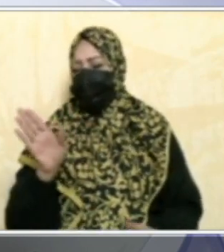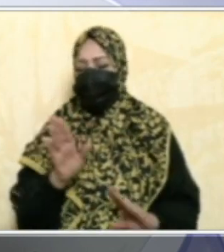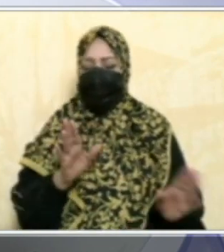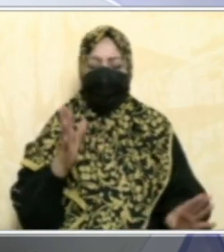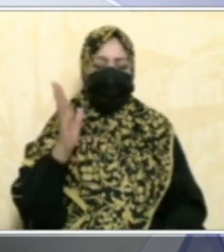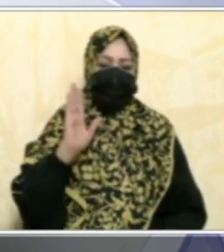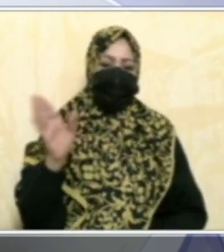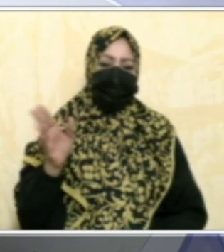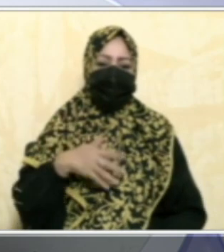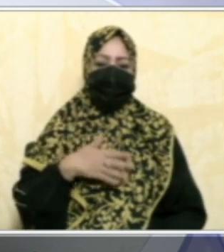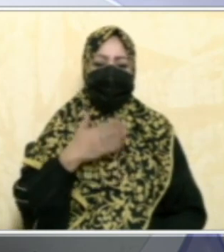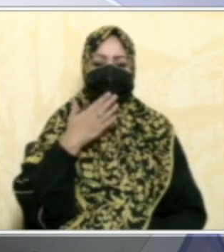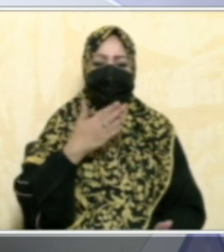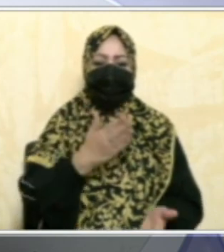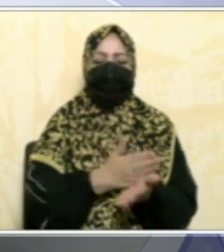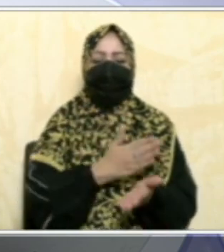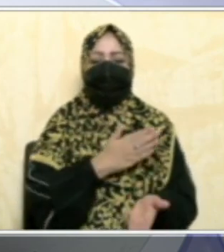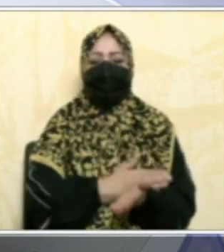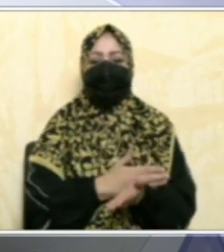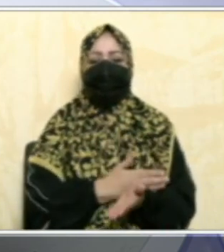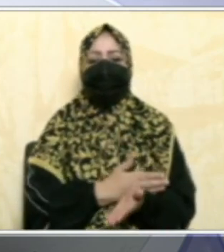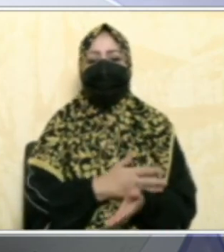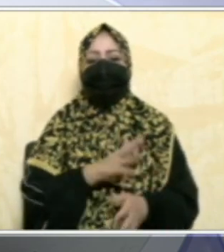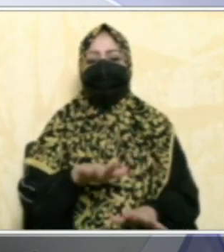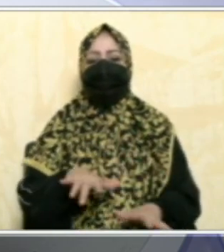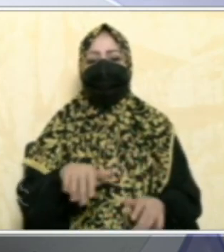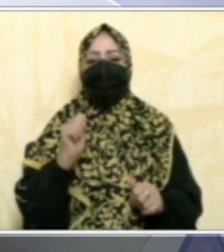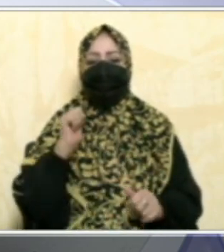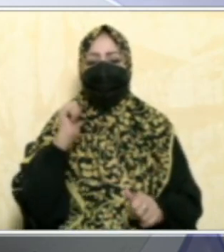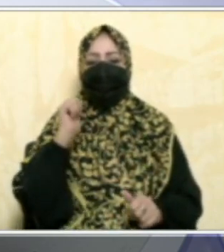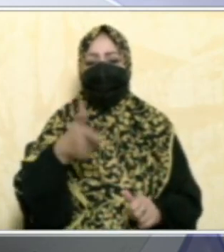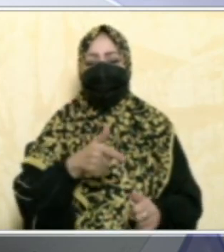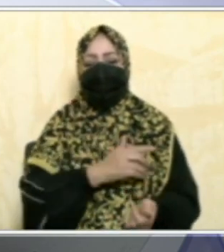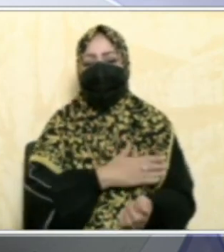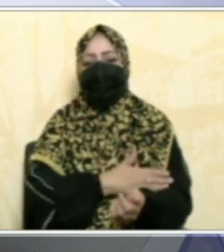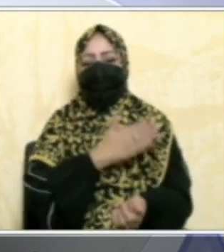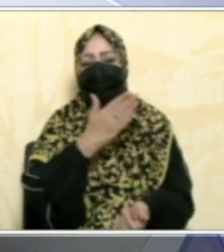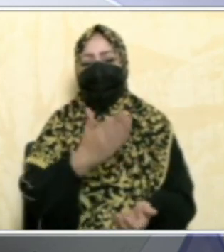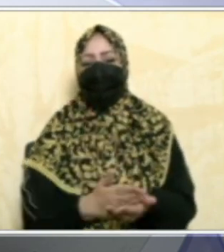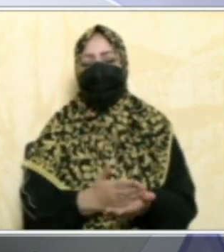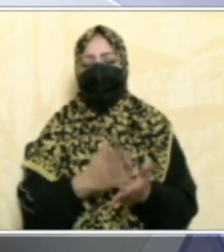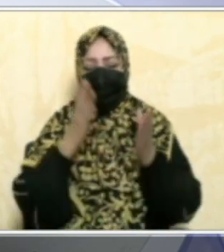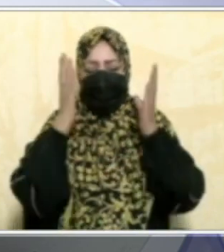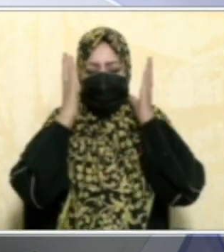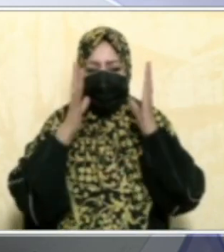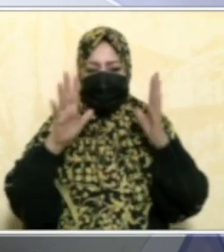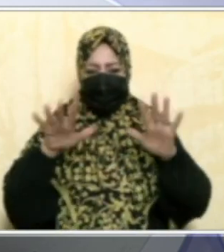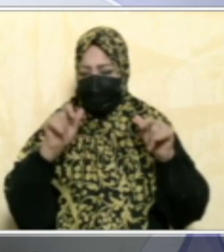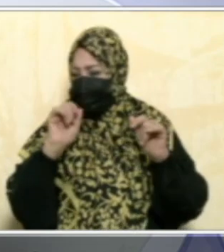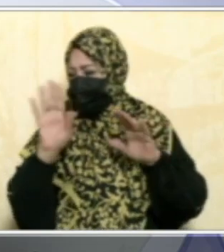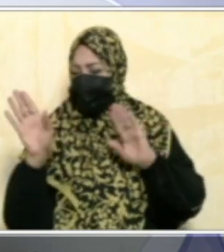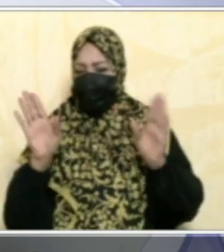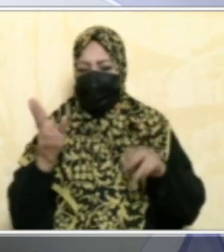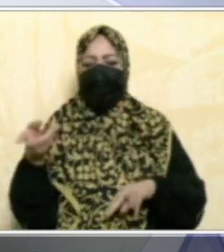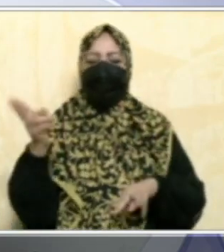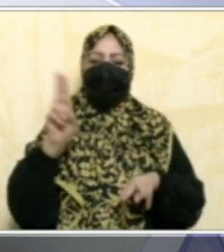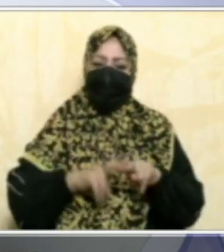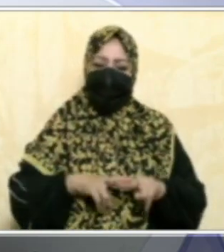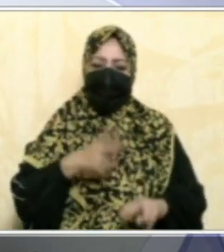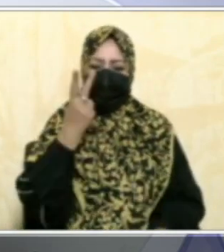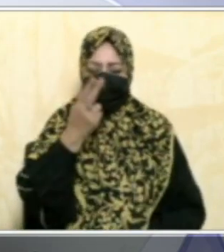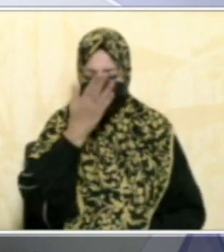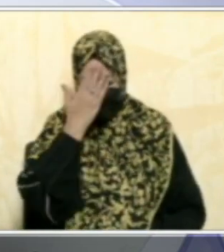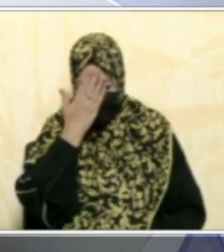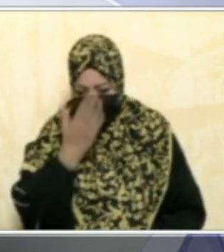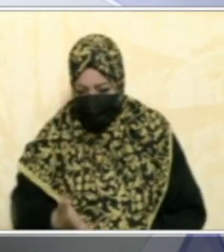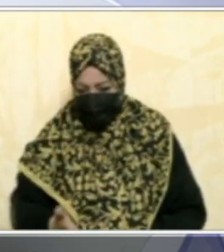معه وبعديا قضى بعد السلام، يعني البعد يفعله المأموم بعد فراغه من